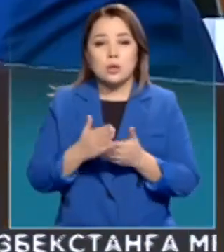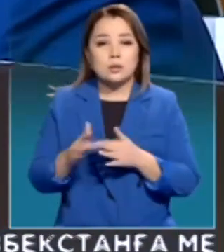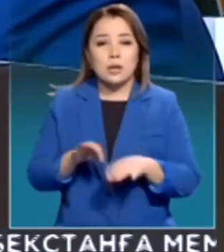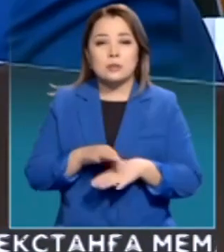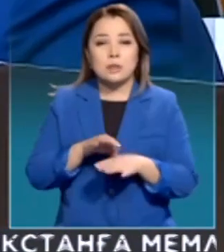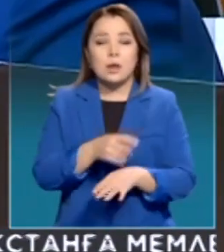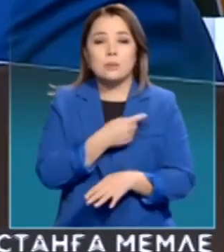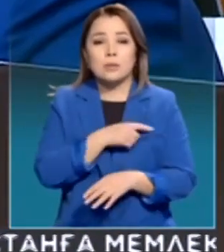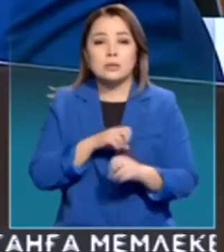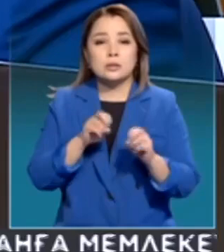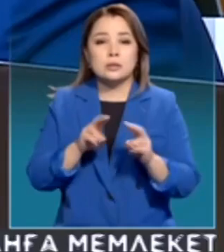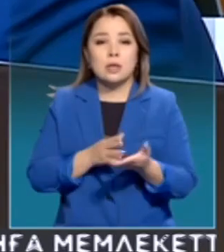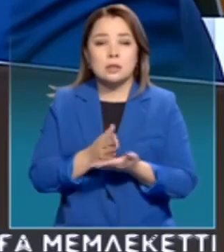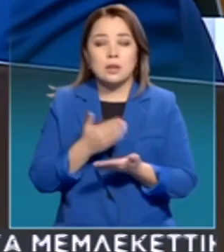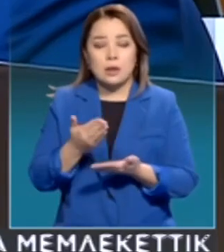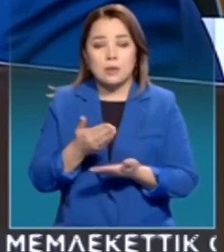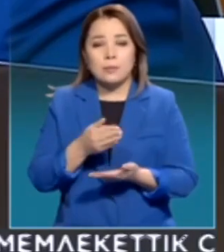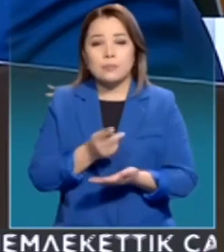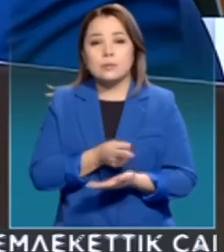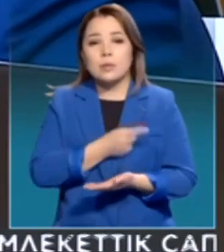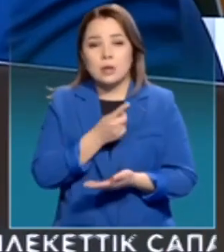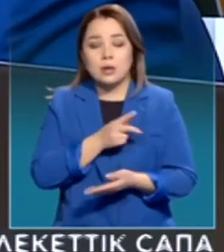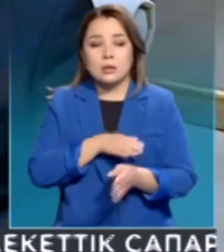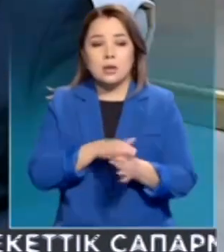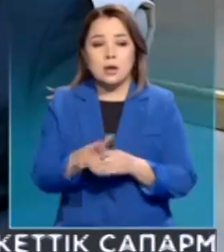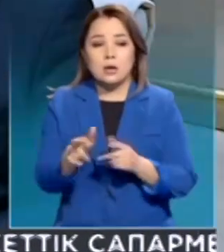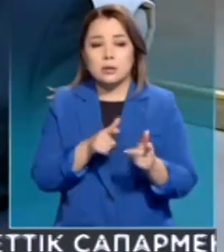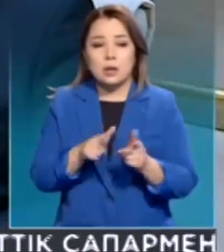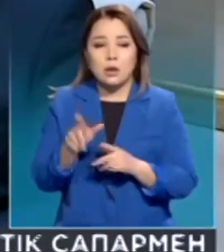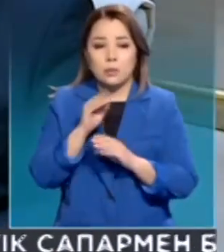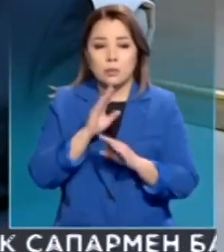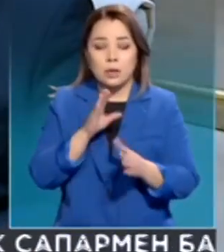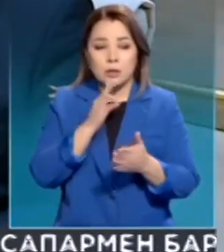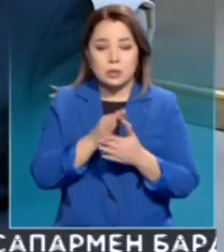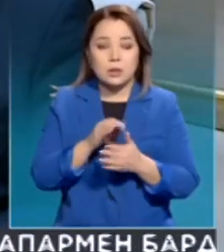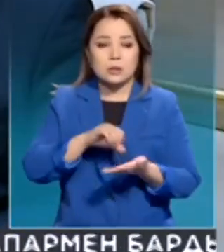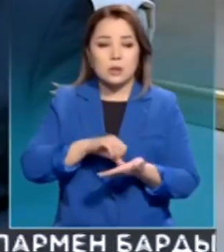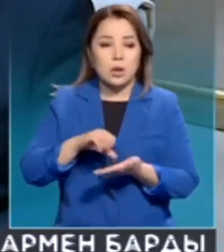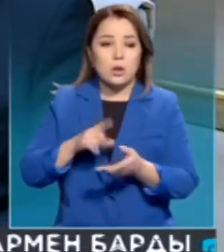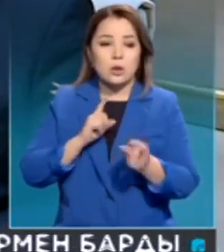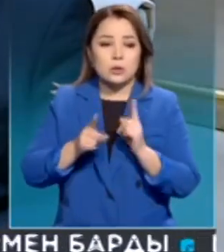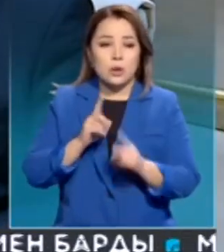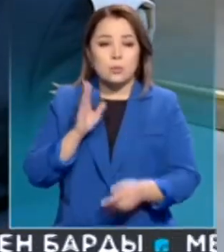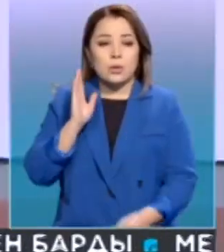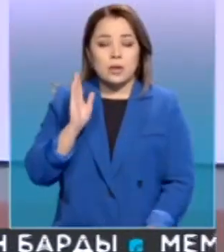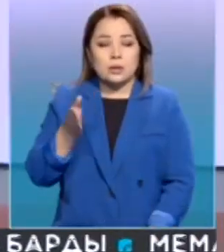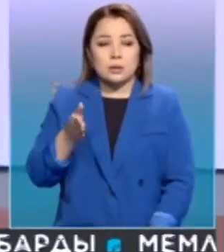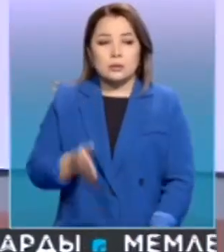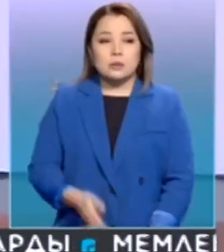медицина қызметкерлерінің кәсіби міндеттерін тиісінше орындамауына қатысты қозғалады.